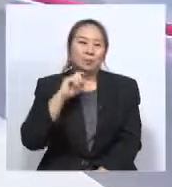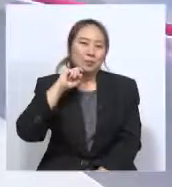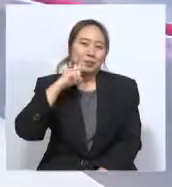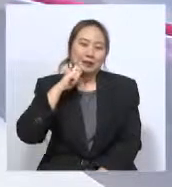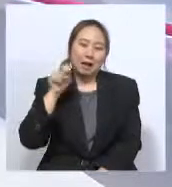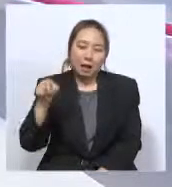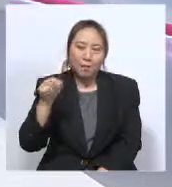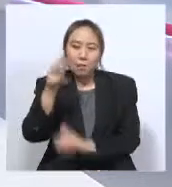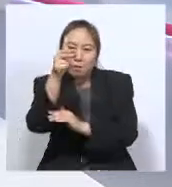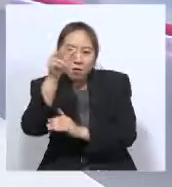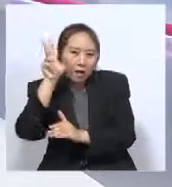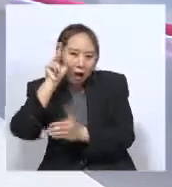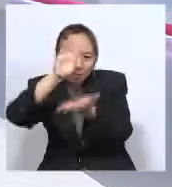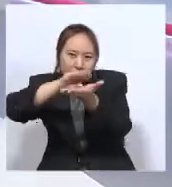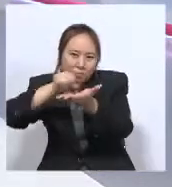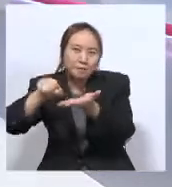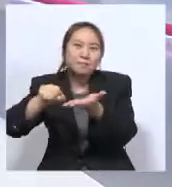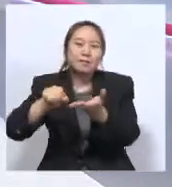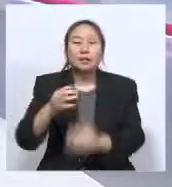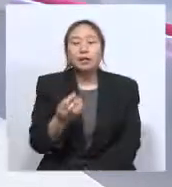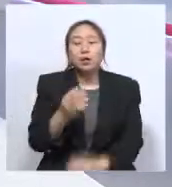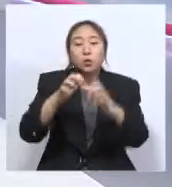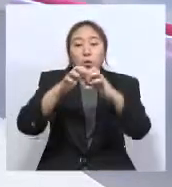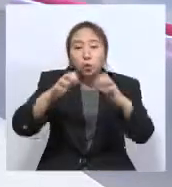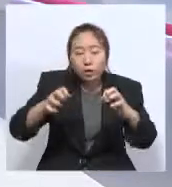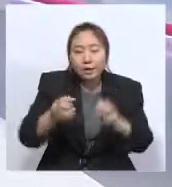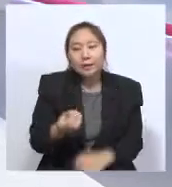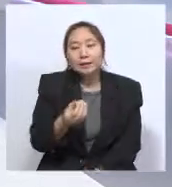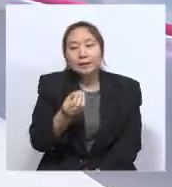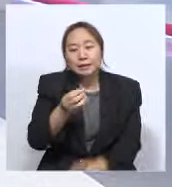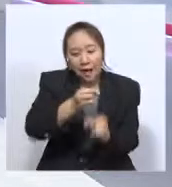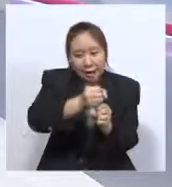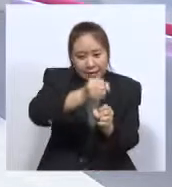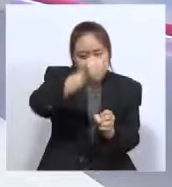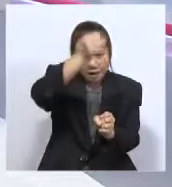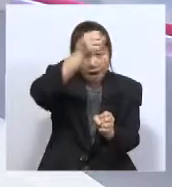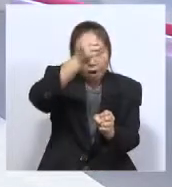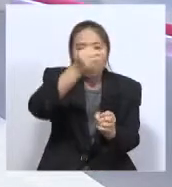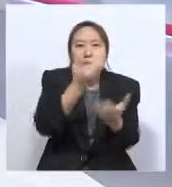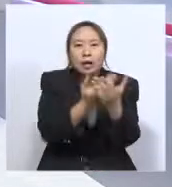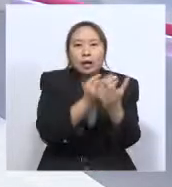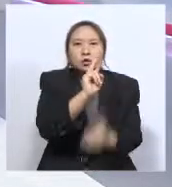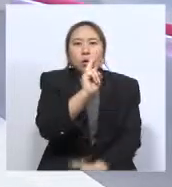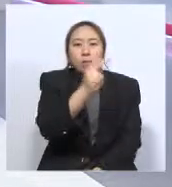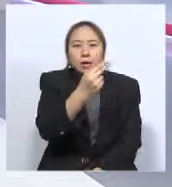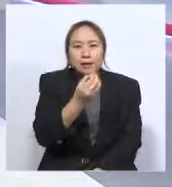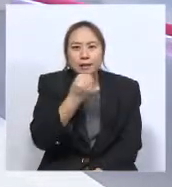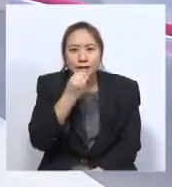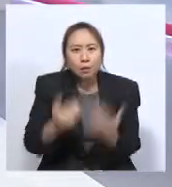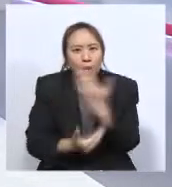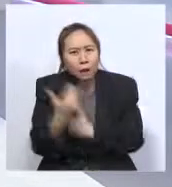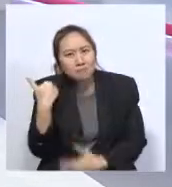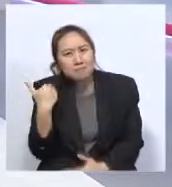ๆน้องๆสื่อมวลชนที่อยู่ที่ทำเนียบรัฐบาลนะไม่รู้ว่ามีโอกาสได้ชิมทุเรียนหมอนทองไอ้ทุเรียนก้านยาวโลละ20,000บาทหรือเปล่า โอ้ย